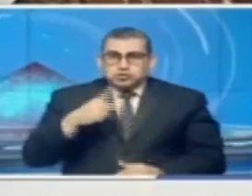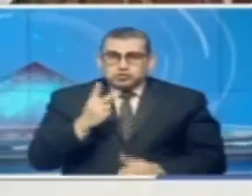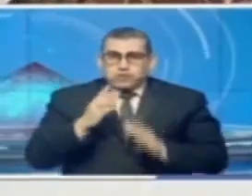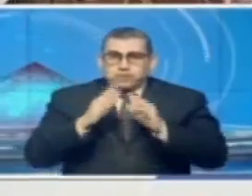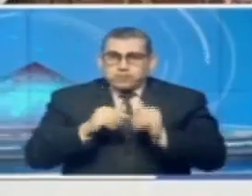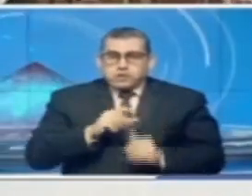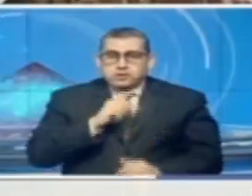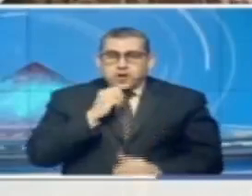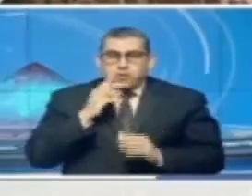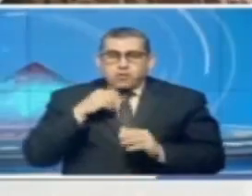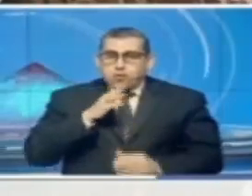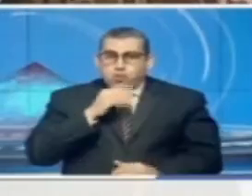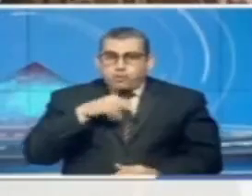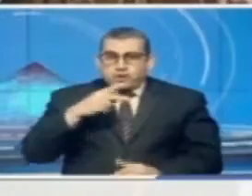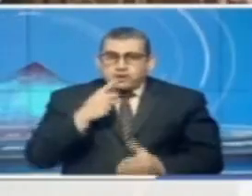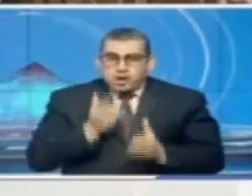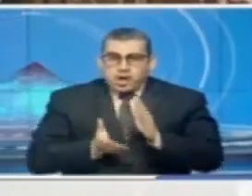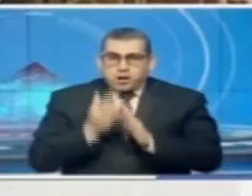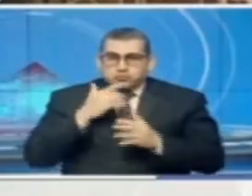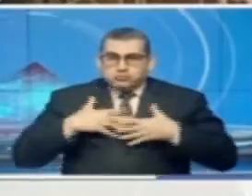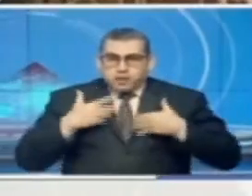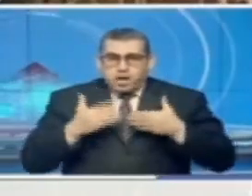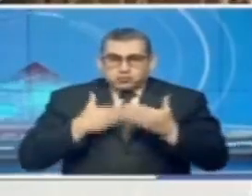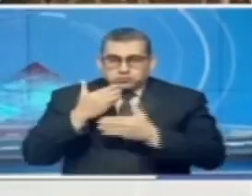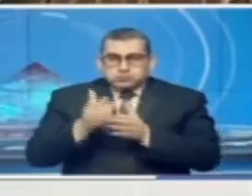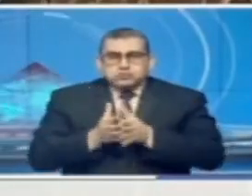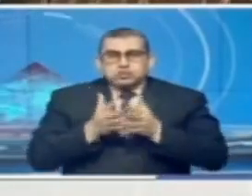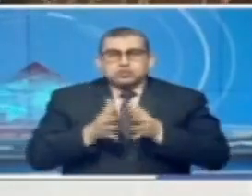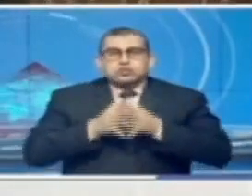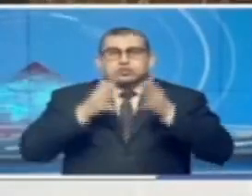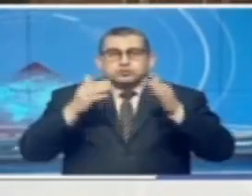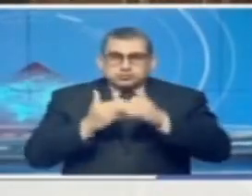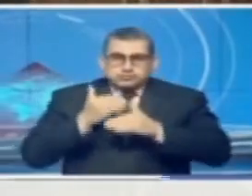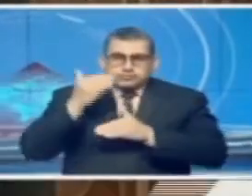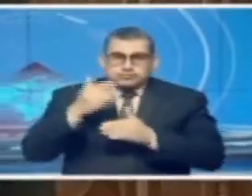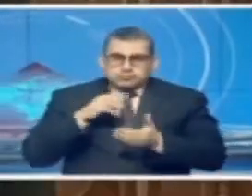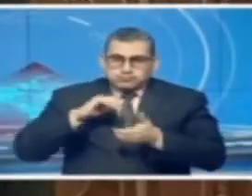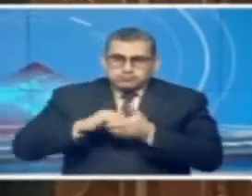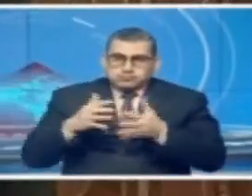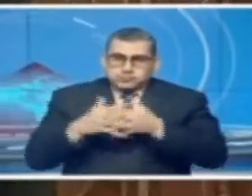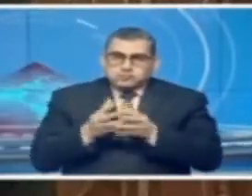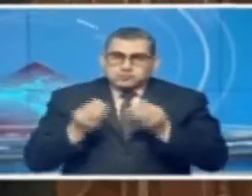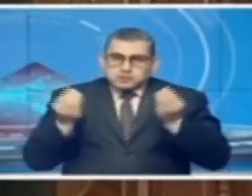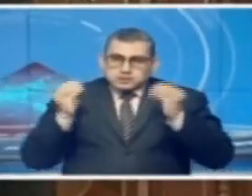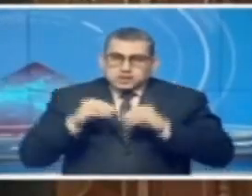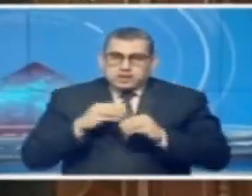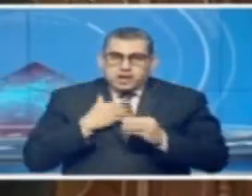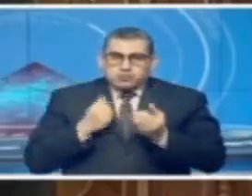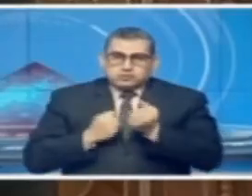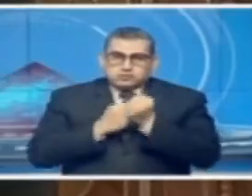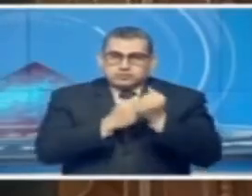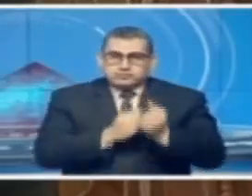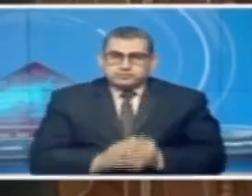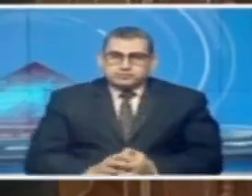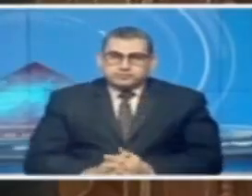بين القاهرة ومسقط والتطلع لإيجاد آفاق جديدة لتوطيد هذه العلاقات.